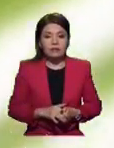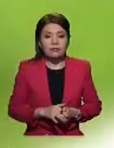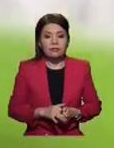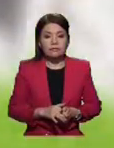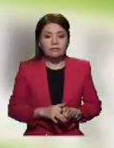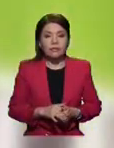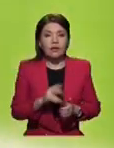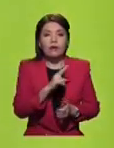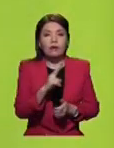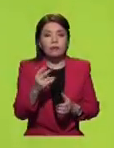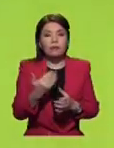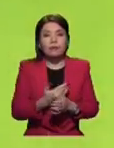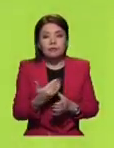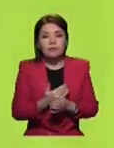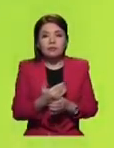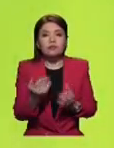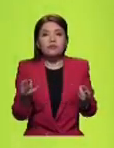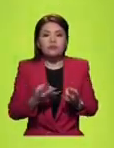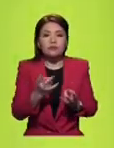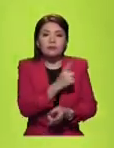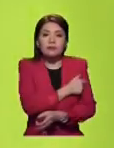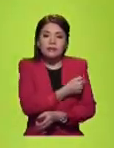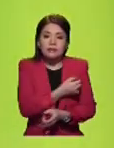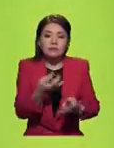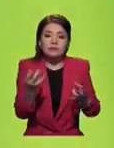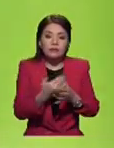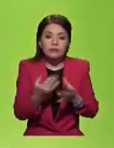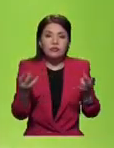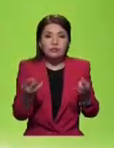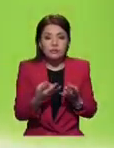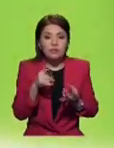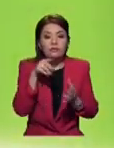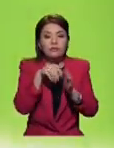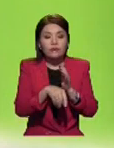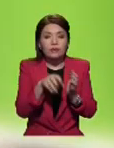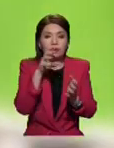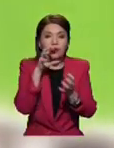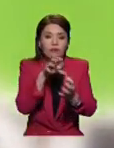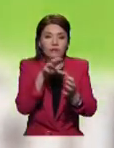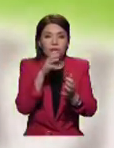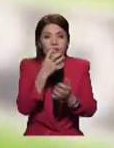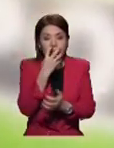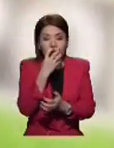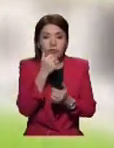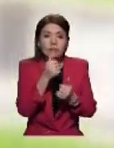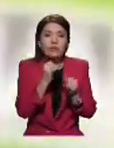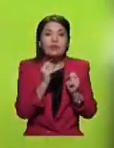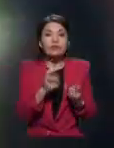қандай көмек, медицина көмек керек па? Үш жылы ғой, а? Үш жылы ма, қалай? Температура, автобустың